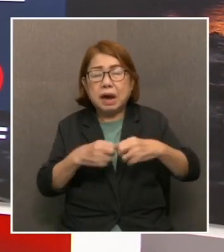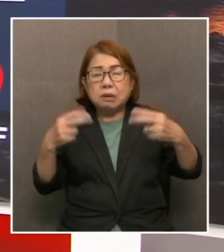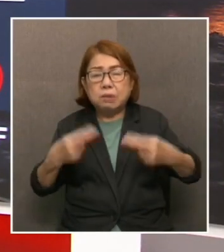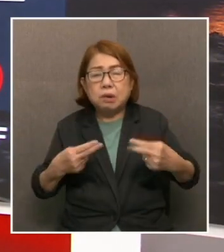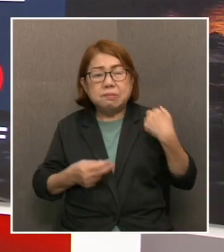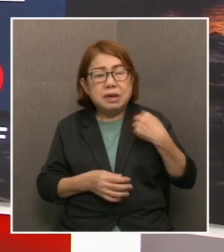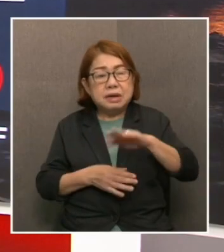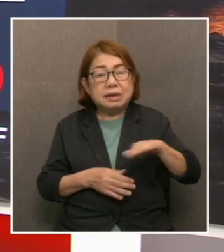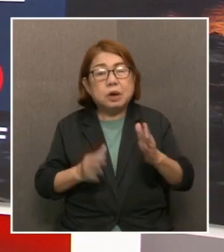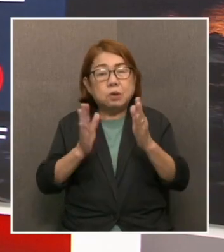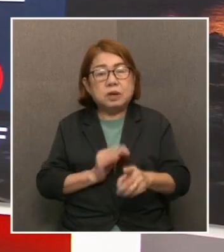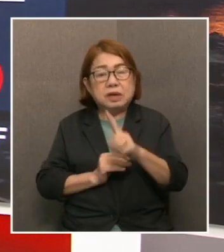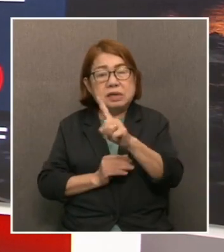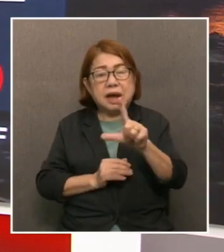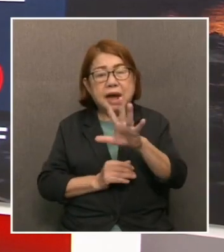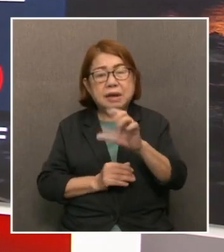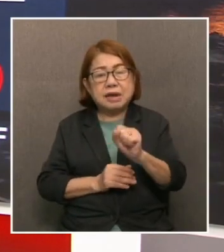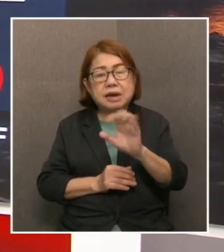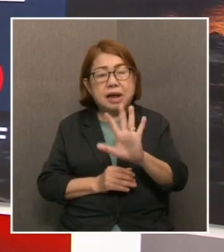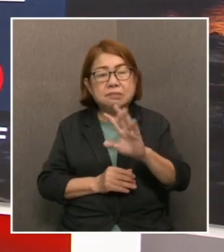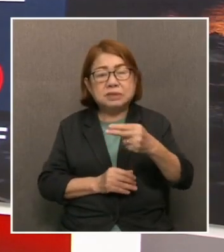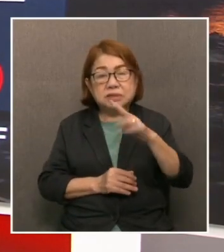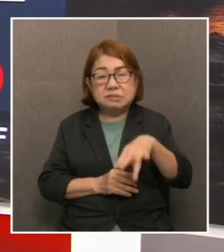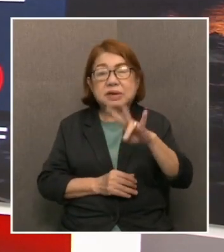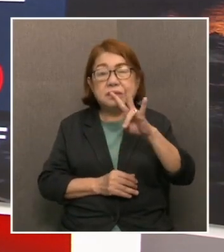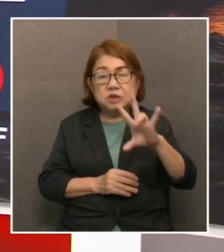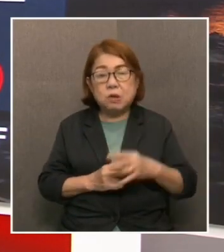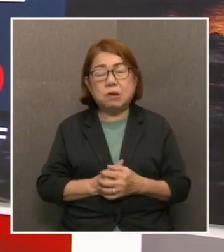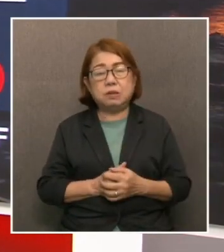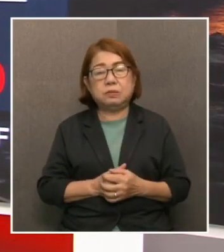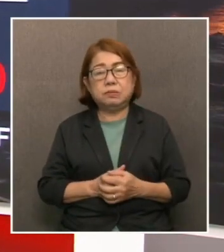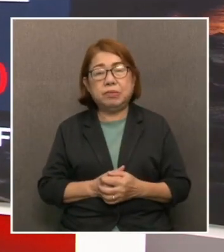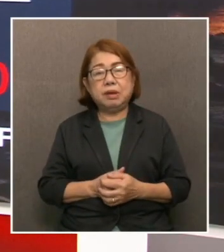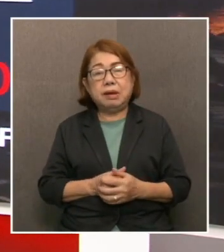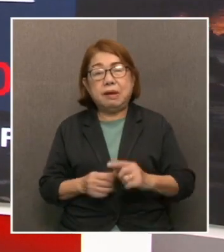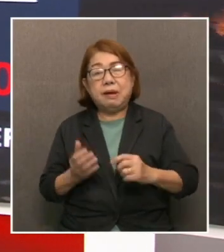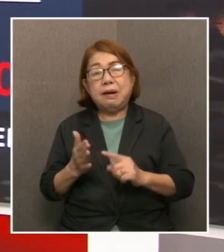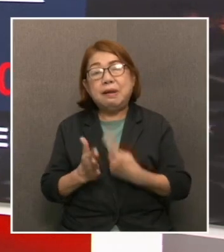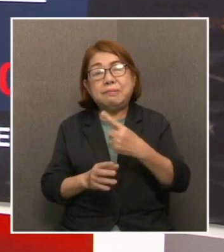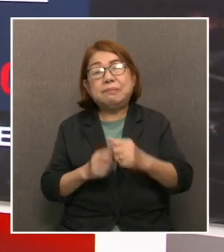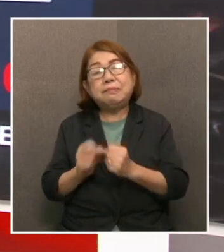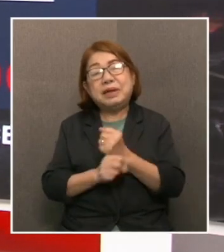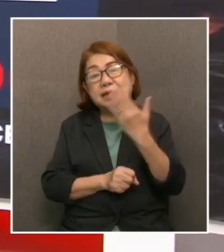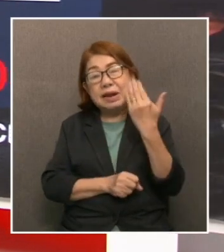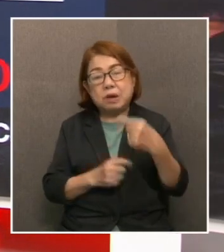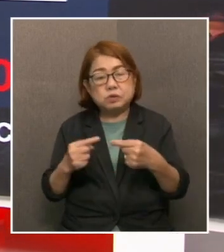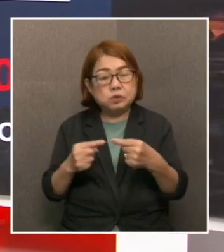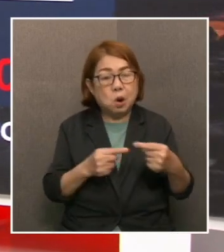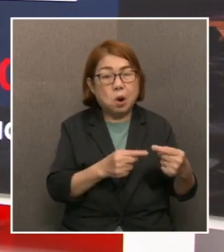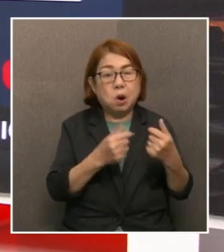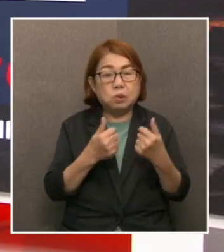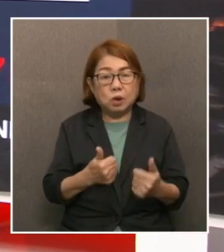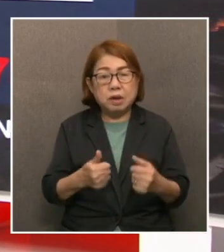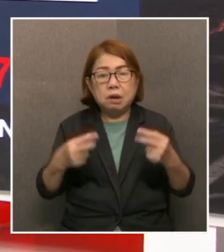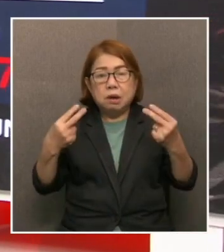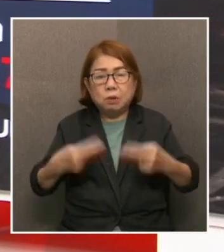,000 15 4,700คนจากปลายปีที่แล้วจนถึงวันนี้เหตุการณ์ความยืดเยื้อการสู้